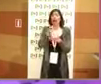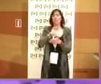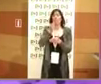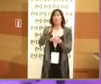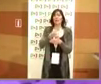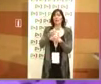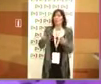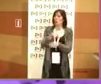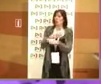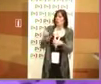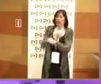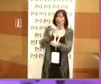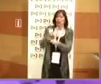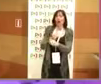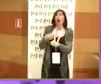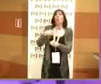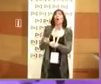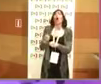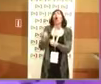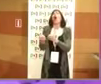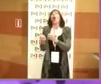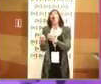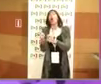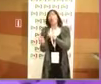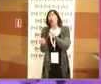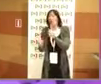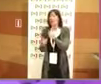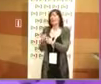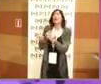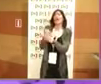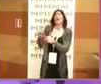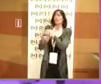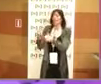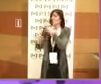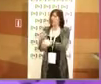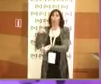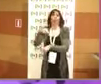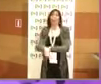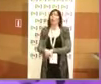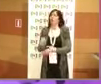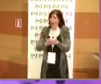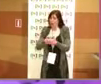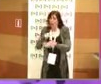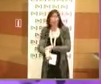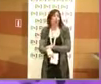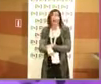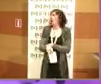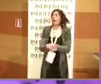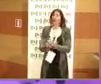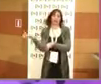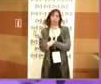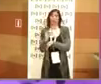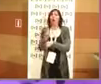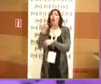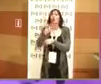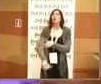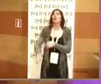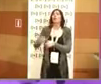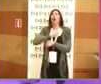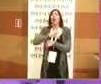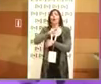il lavoro e politiche di sviluppo è un crimine che non faremo passare inosservato, perché trasformerà il reddito